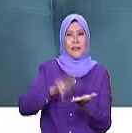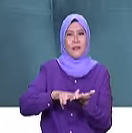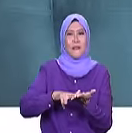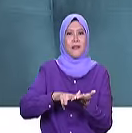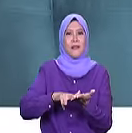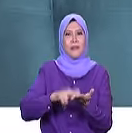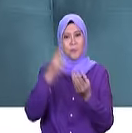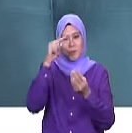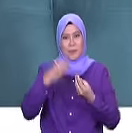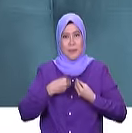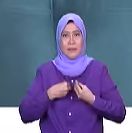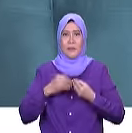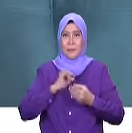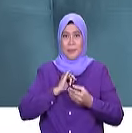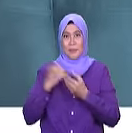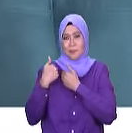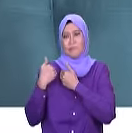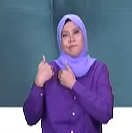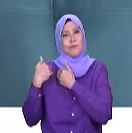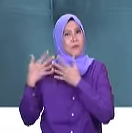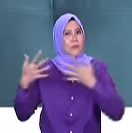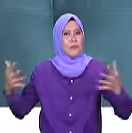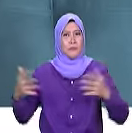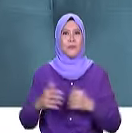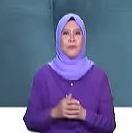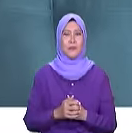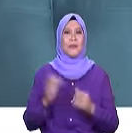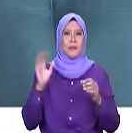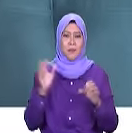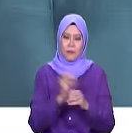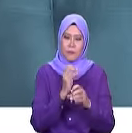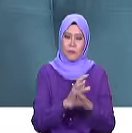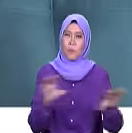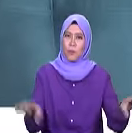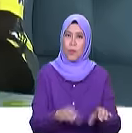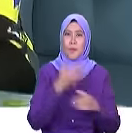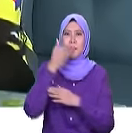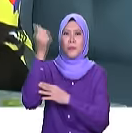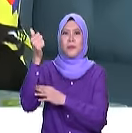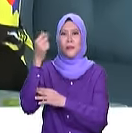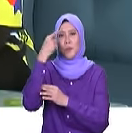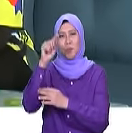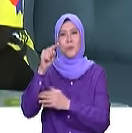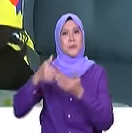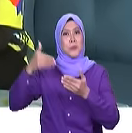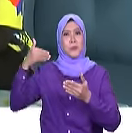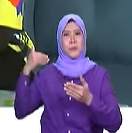satu tanggungjawab yang besarlah pada saya. Maksudnya saya perlu buat yang lebih baik daripada yang sebelumnya saya buat.